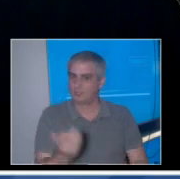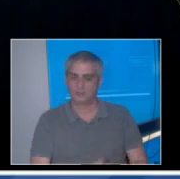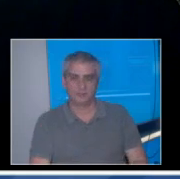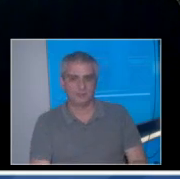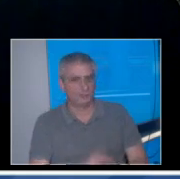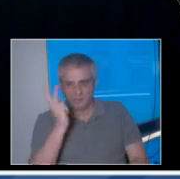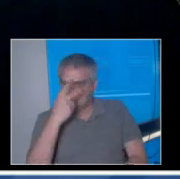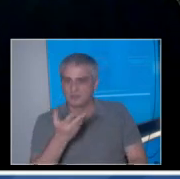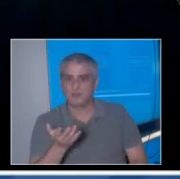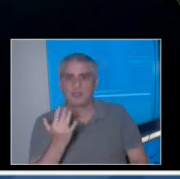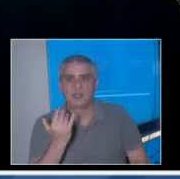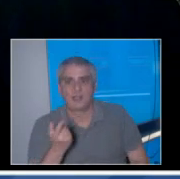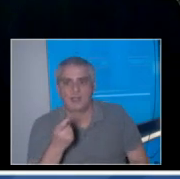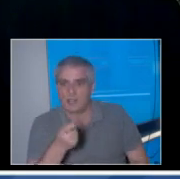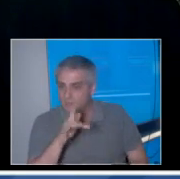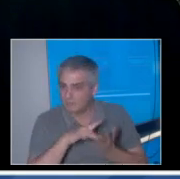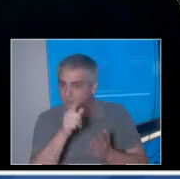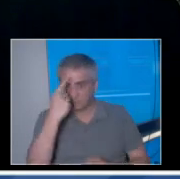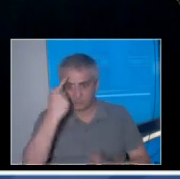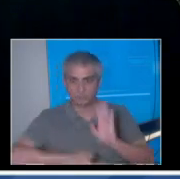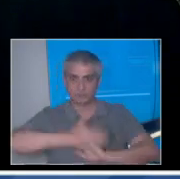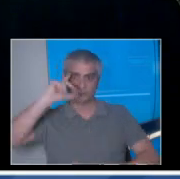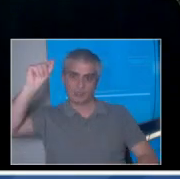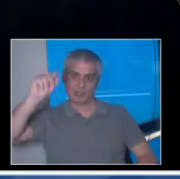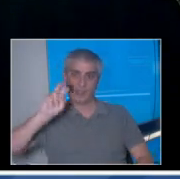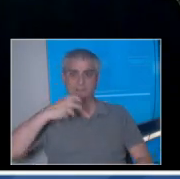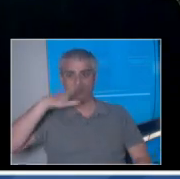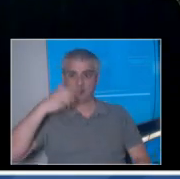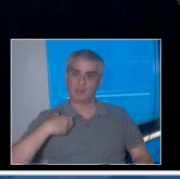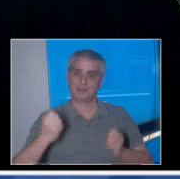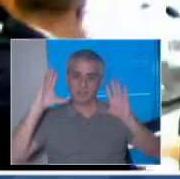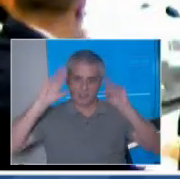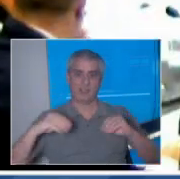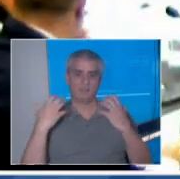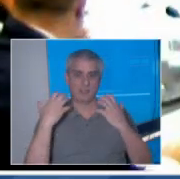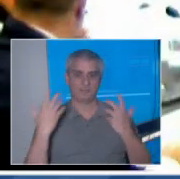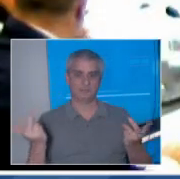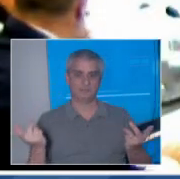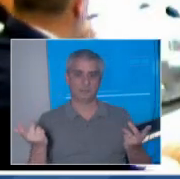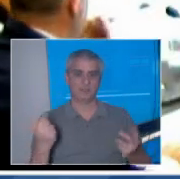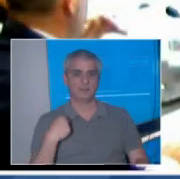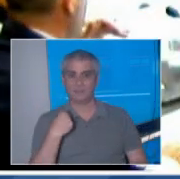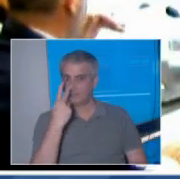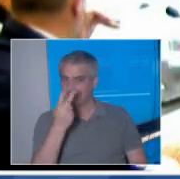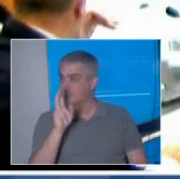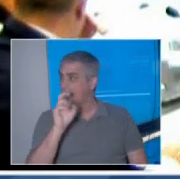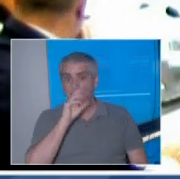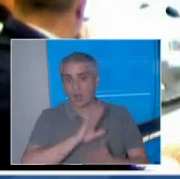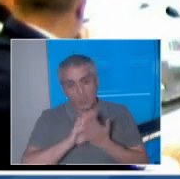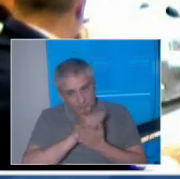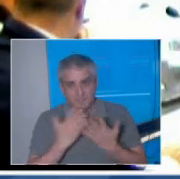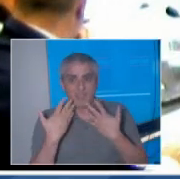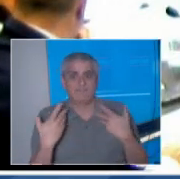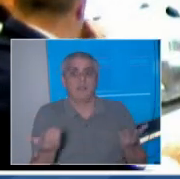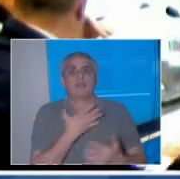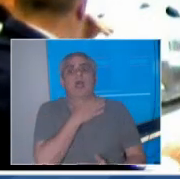לא מבינה איזה... את, בוא, אני חשבתי שהלכת, אמרתי, עליזה הלכה, אני אדליק את המזגן, אני אכבה את המזגן. אני ראיתי שעליזה לא מדברת, אמרתי, אין לה אוויר,